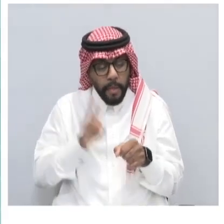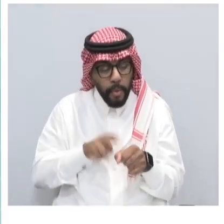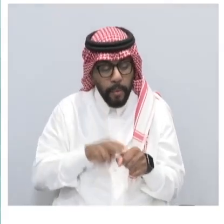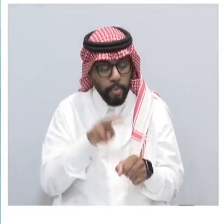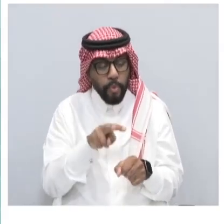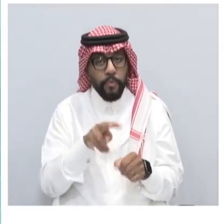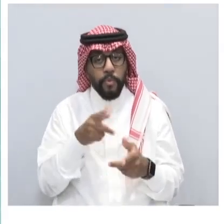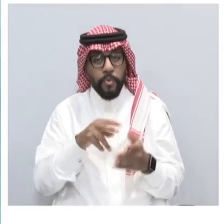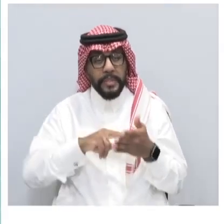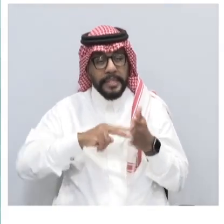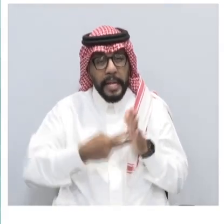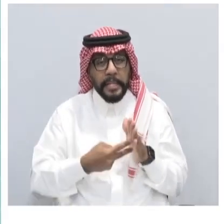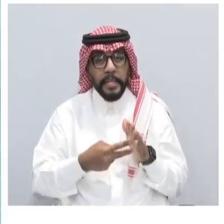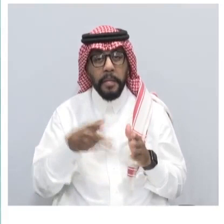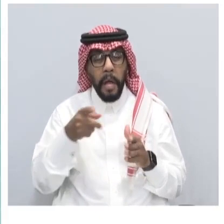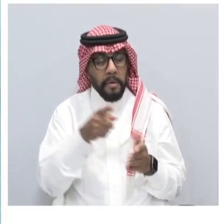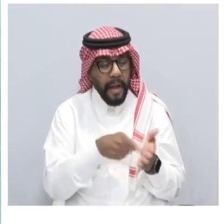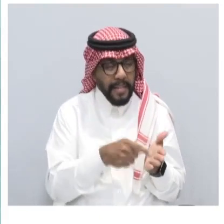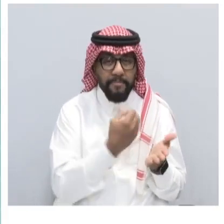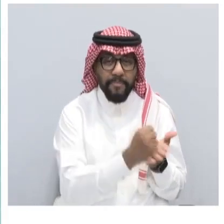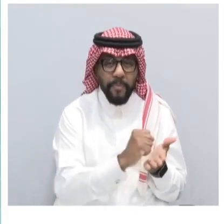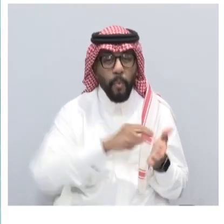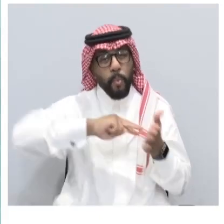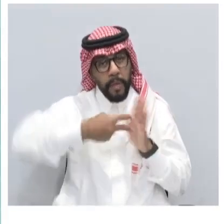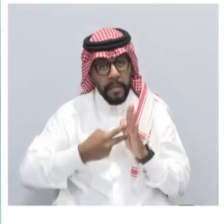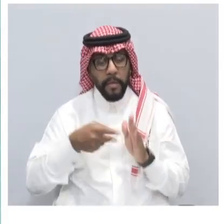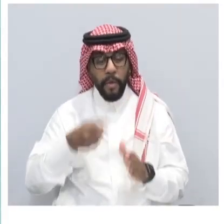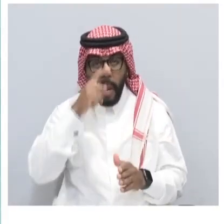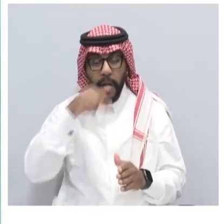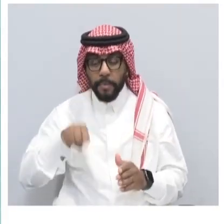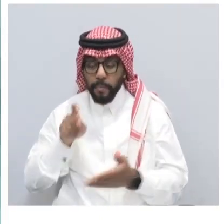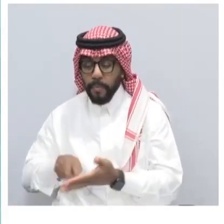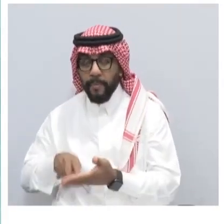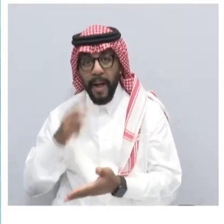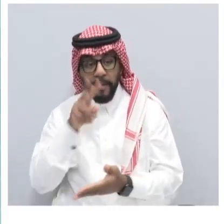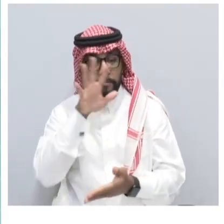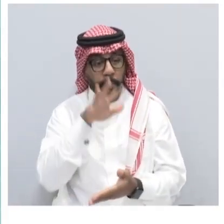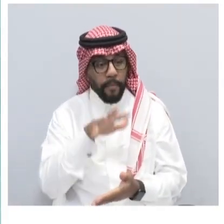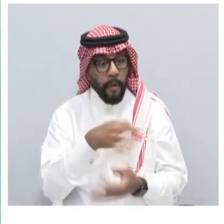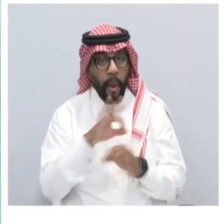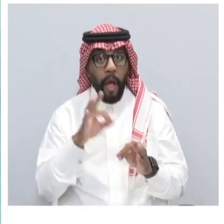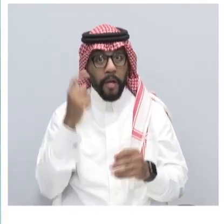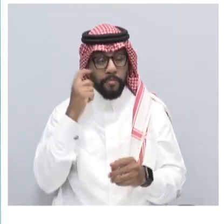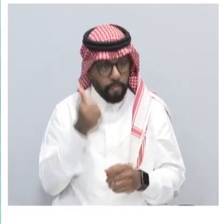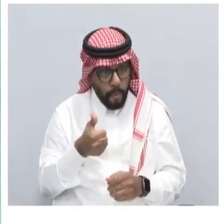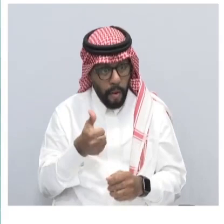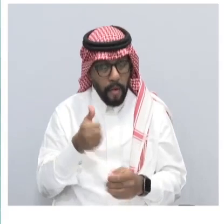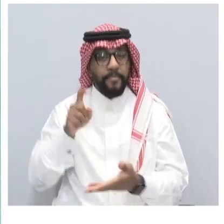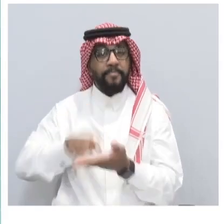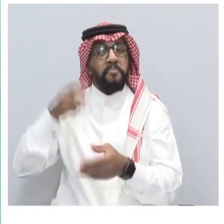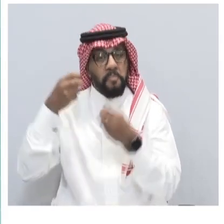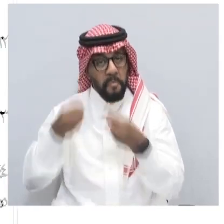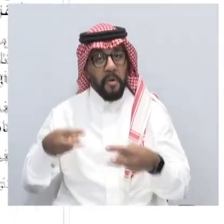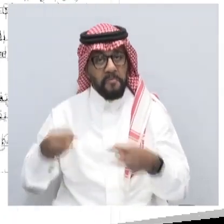وجود التنسيق او المعاينه على هذه الفقره يكون بهذه الجزئيه خامسا تم